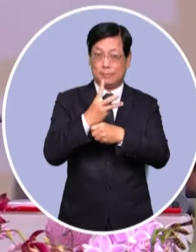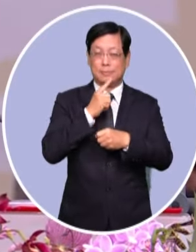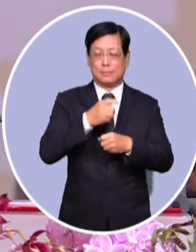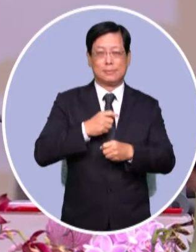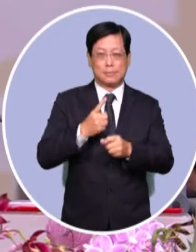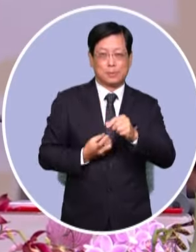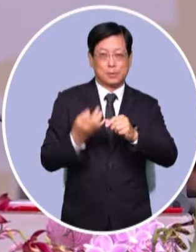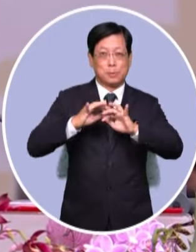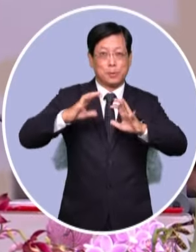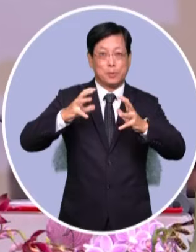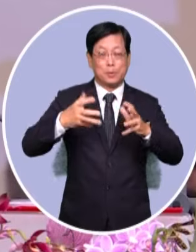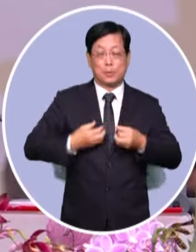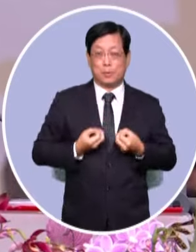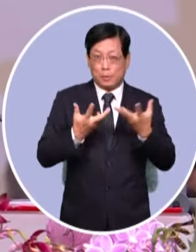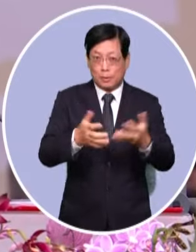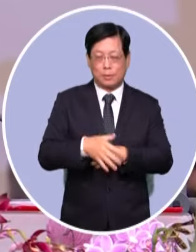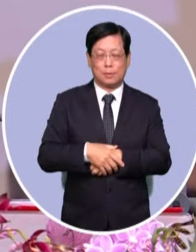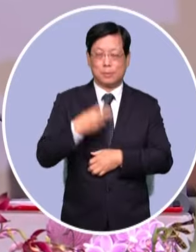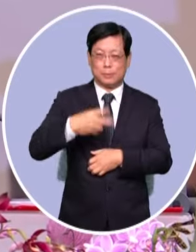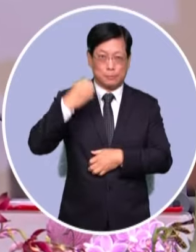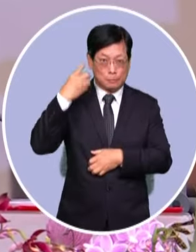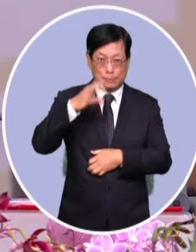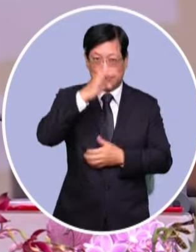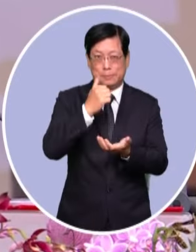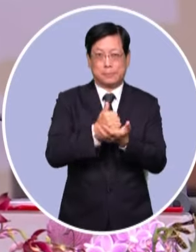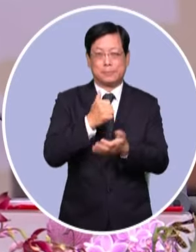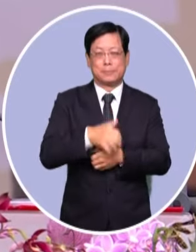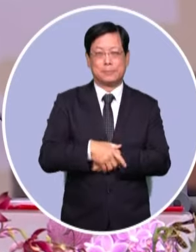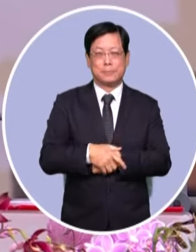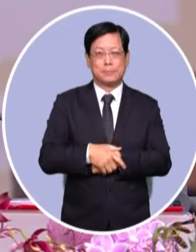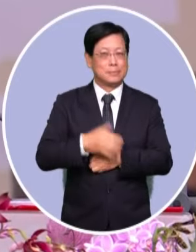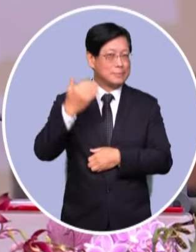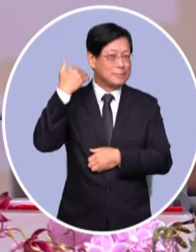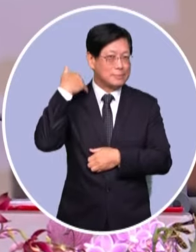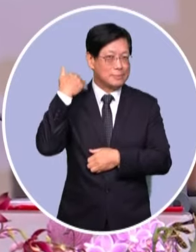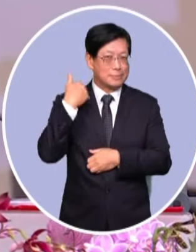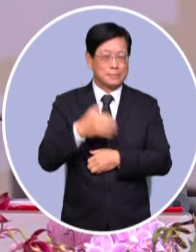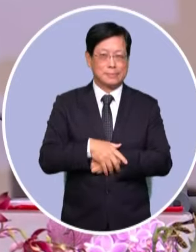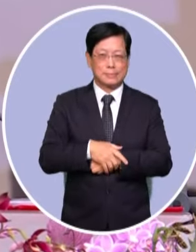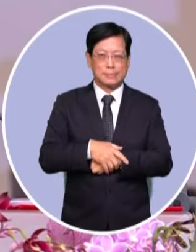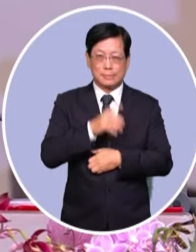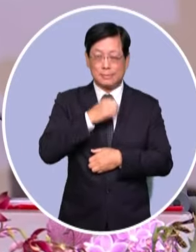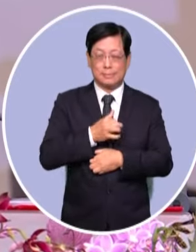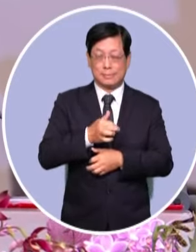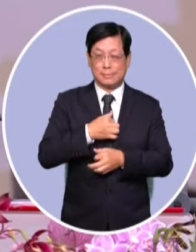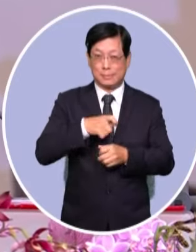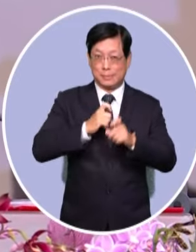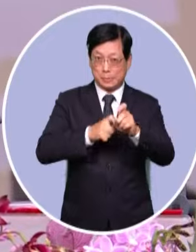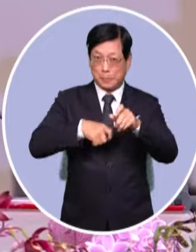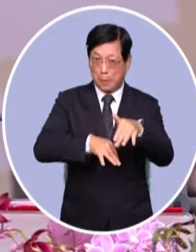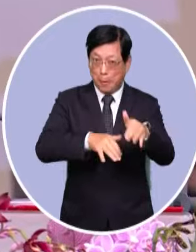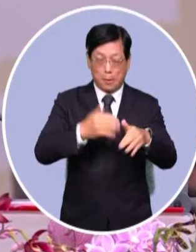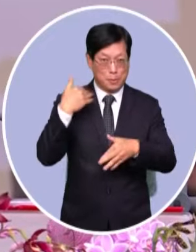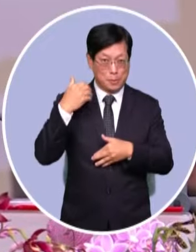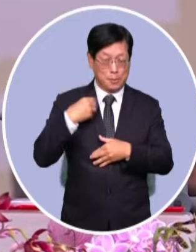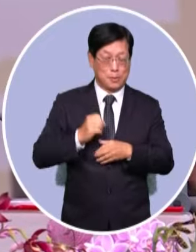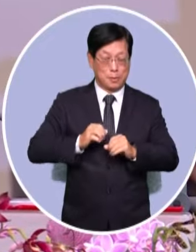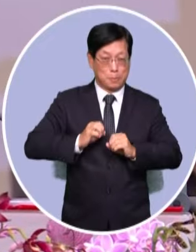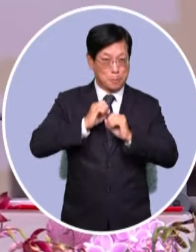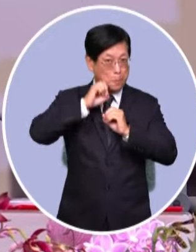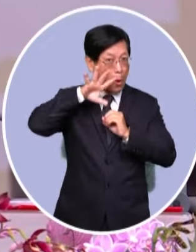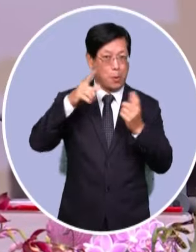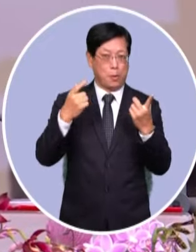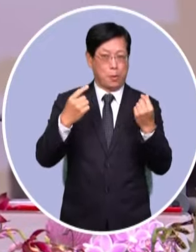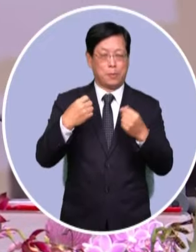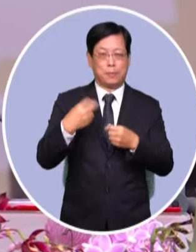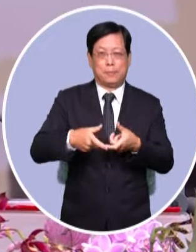的国庆，让我们重新找到我们从前双十国庆盛世的光荣，我们